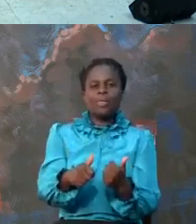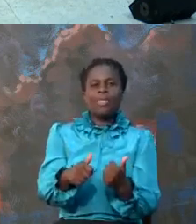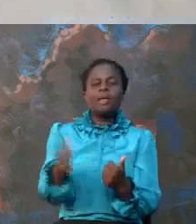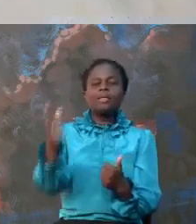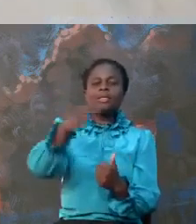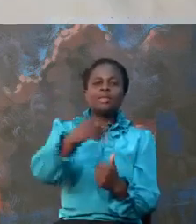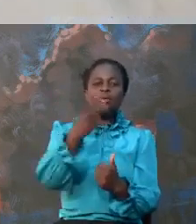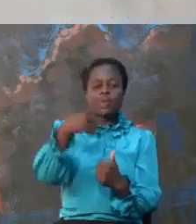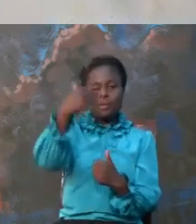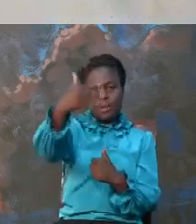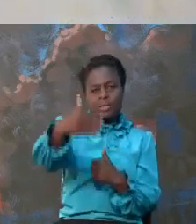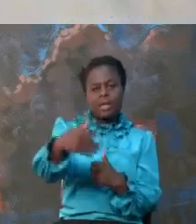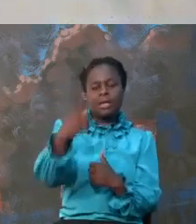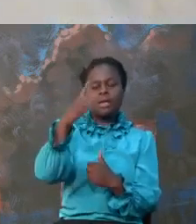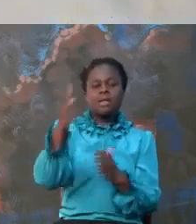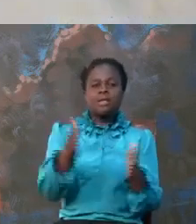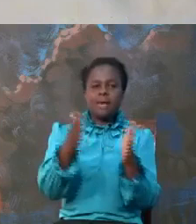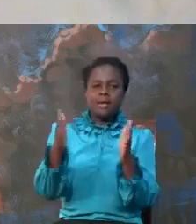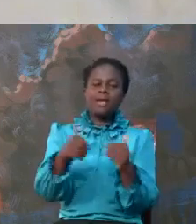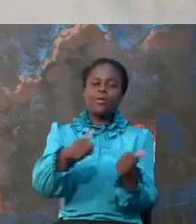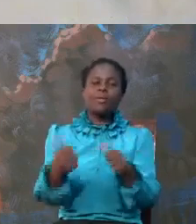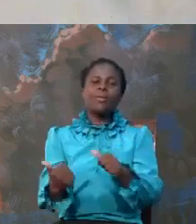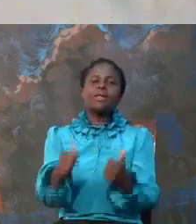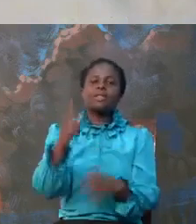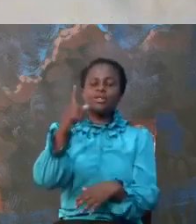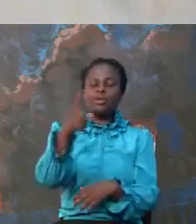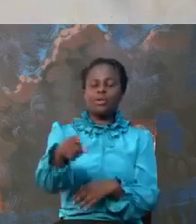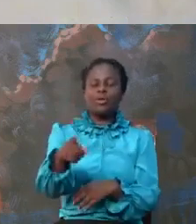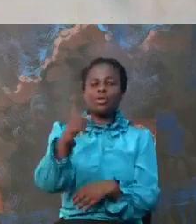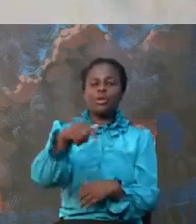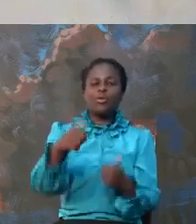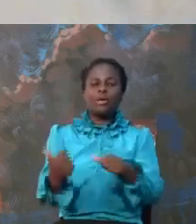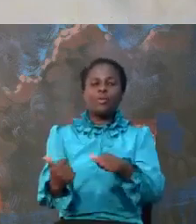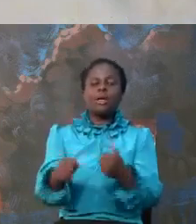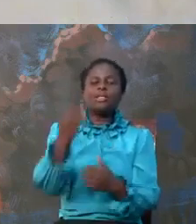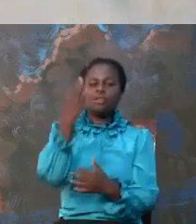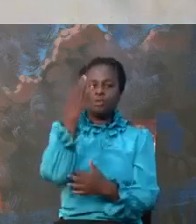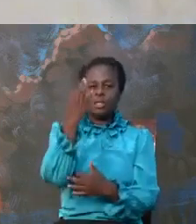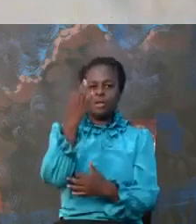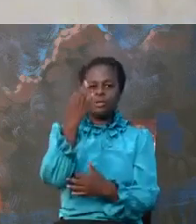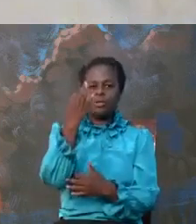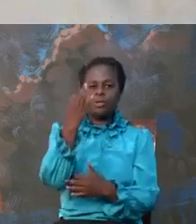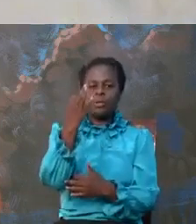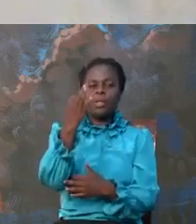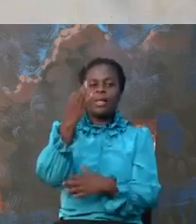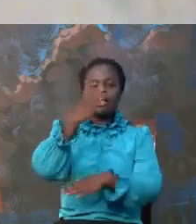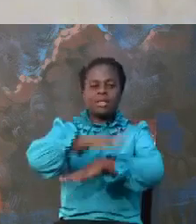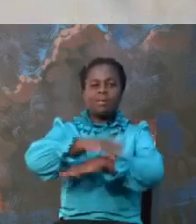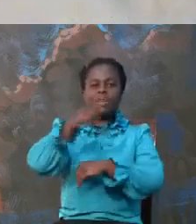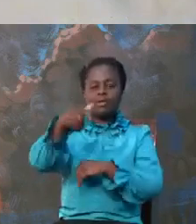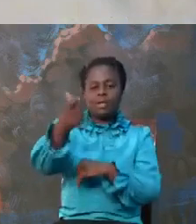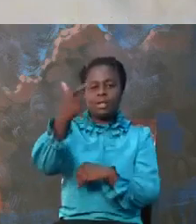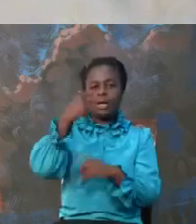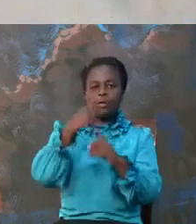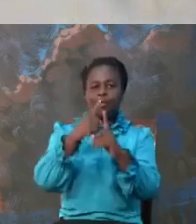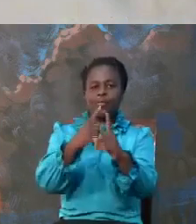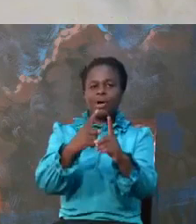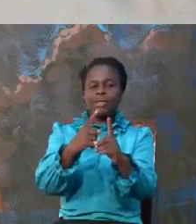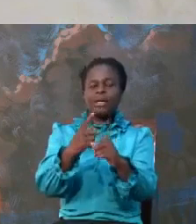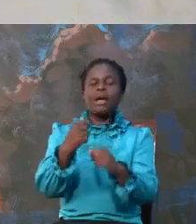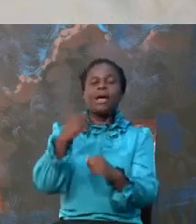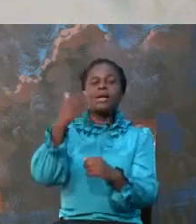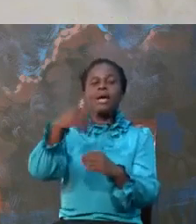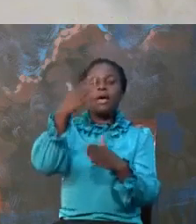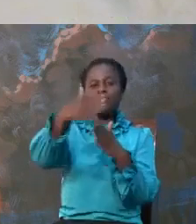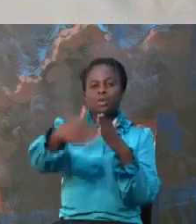mbele yetu, jiandae kwa ajili ya ubatizo huo, na tutakuwa na batizo tatu Sabato hii itakayofuata na ya